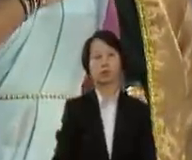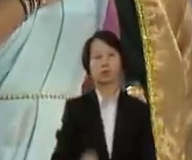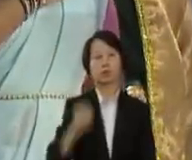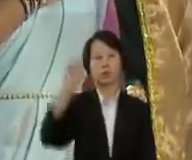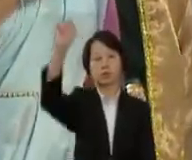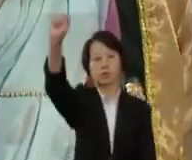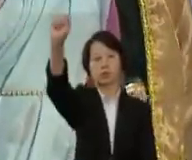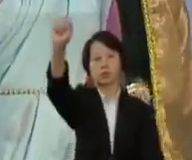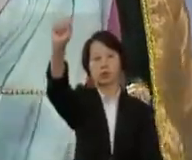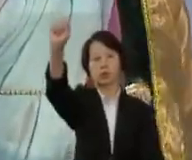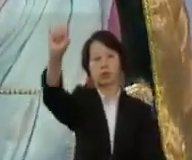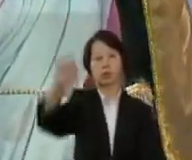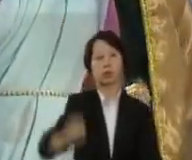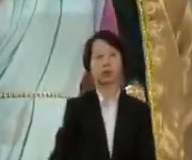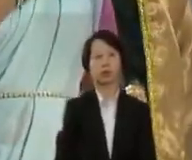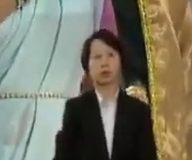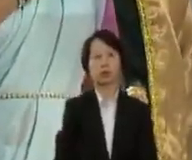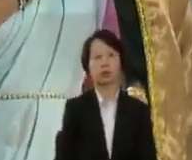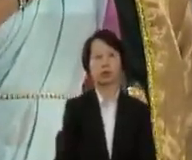Merdeka!